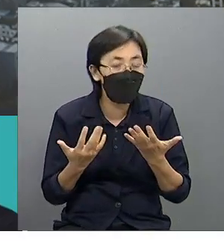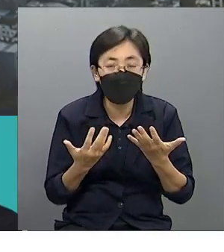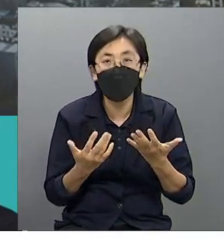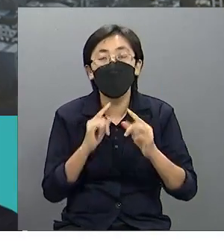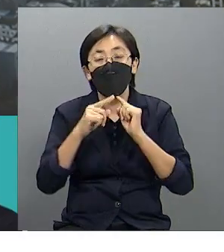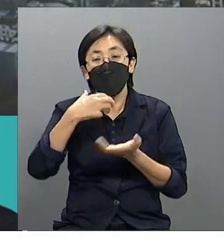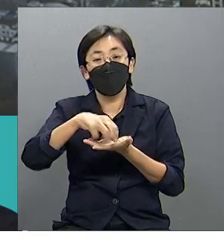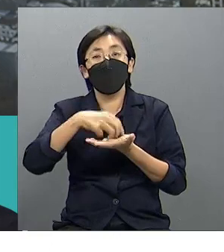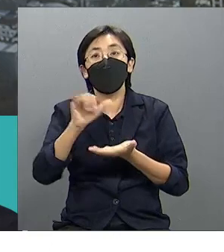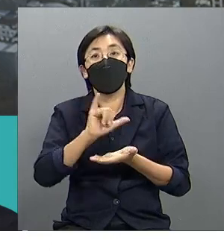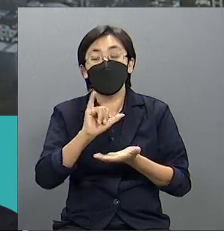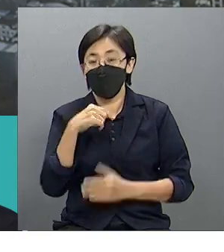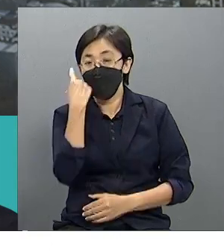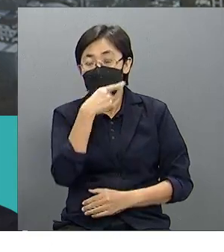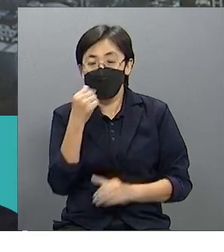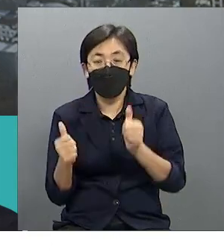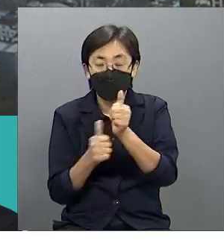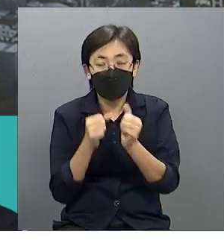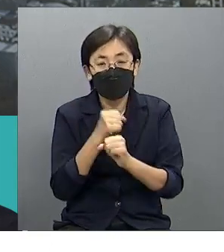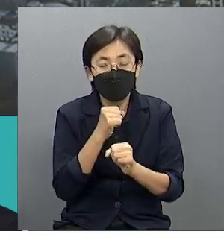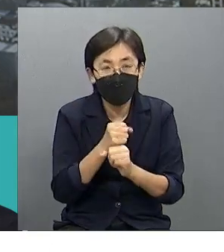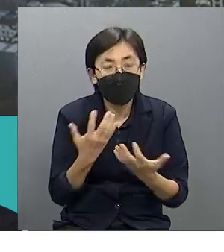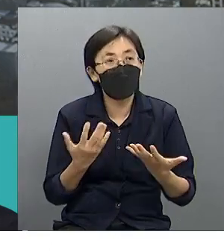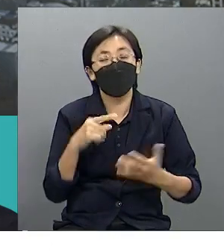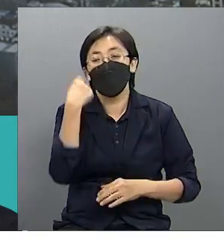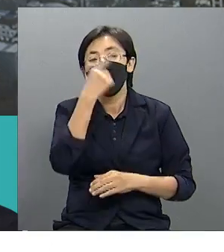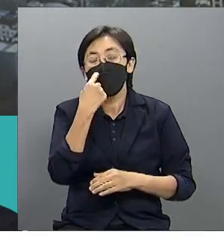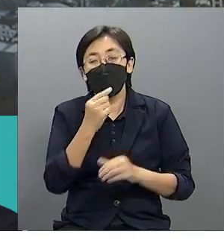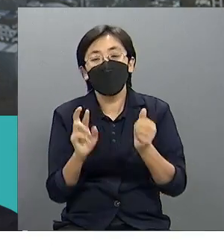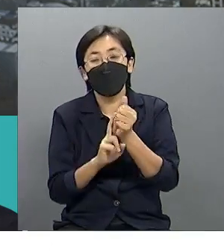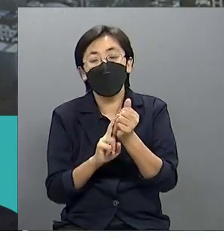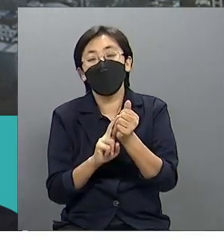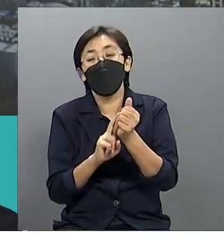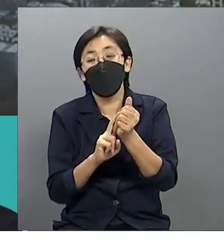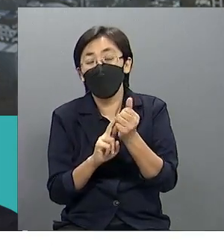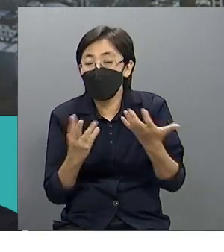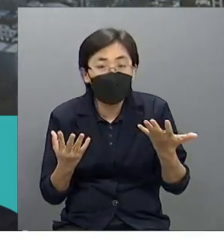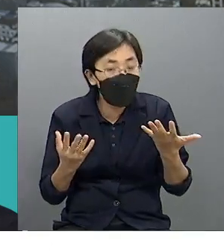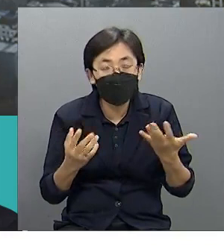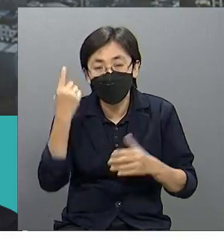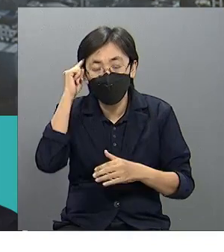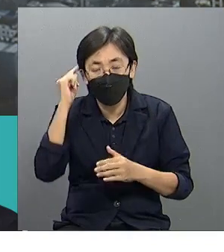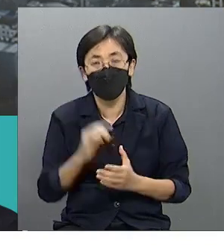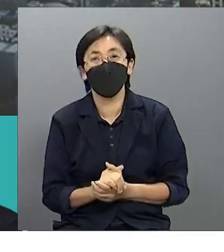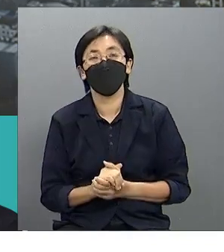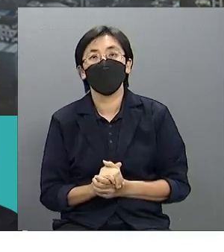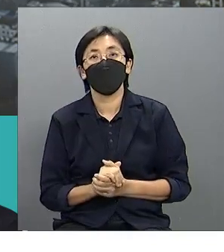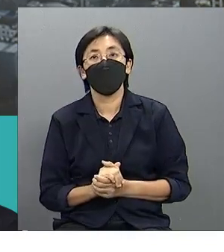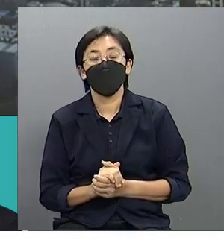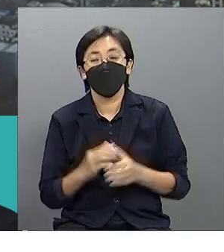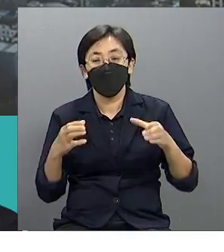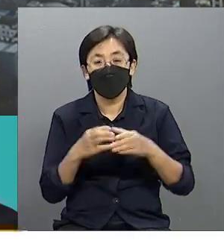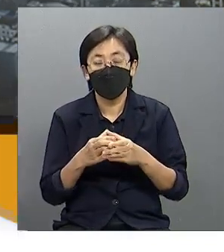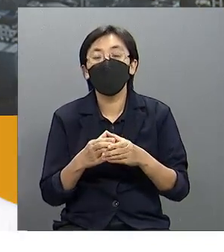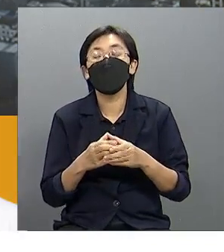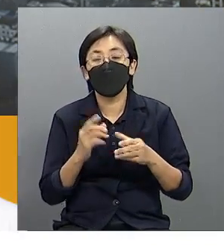มาช่วยงานจะมาเป็นรองผู้ว่าราชการกรุงเทพมหานครแต่หนึ่งในสองขุนพลที่กลุ่มเพื่อนชัดชาติยอมรับค่ะว่าเป็น